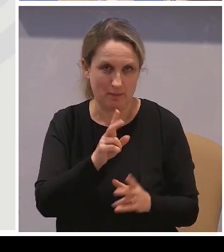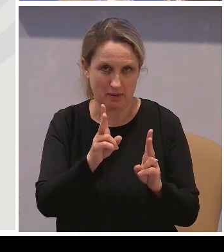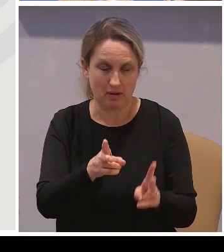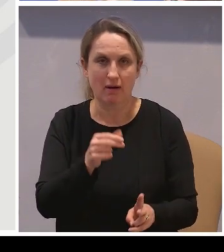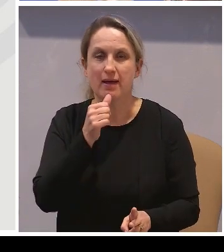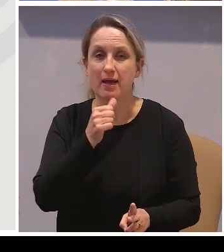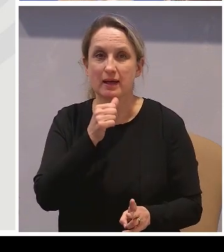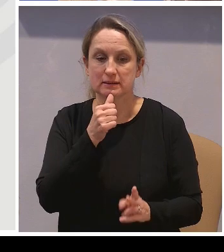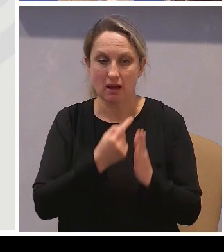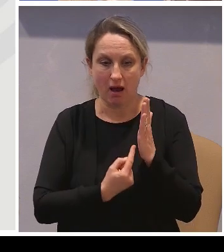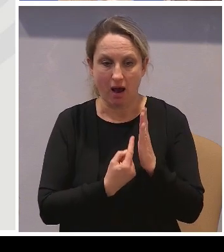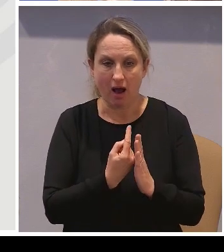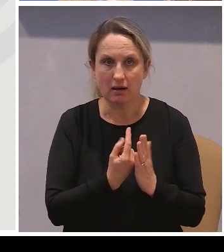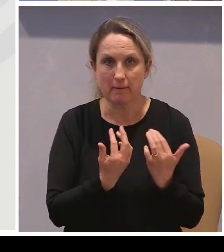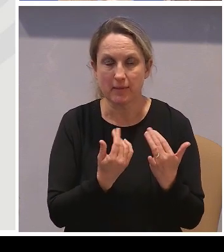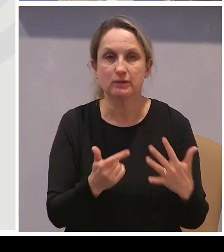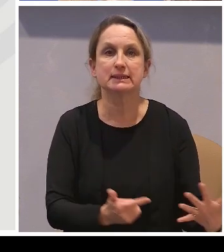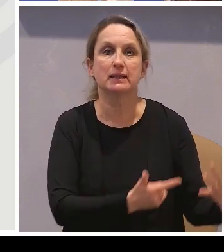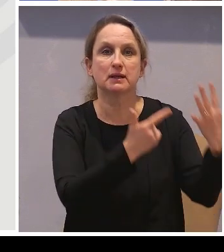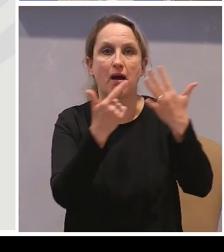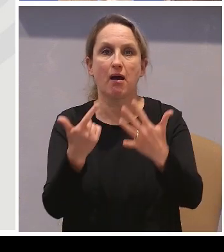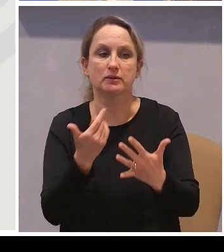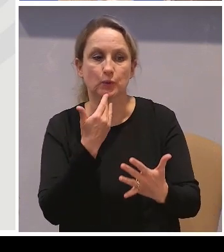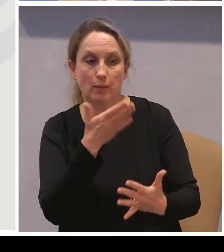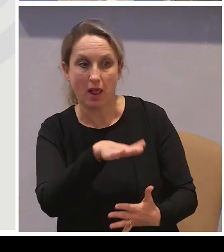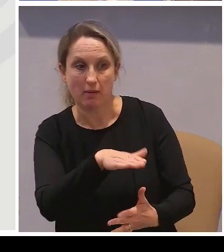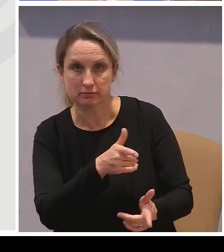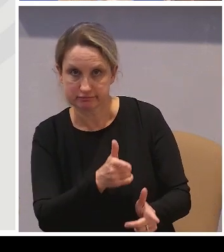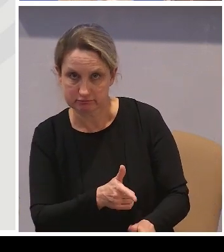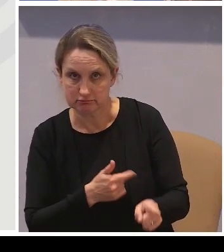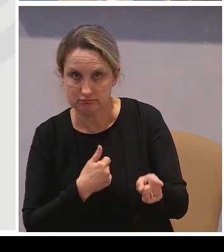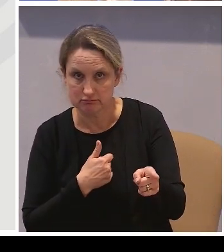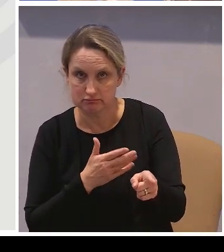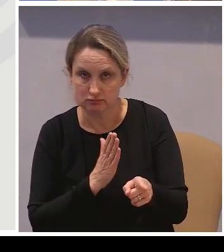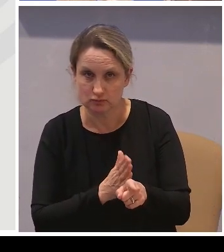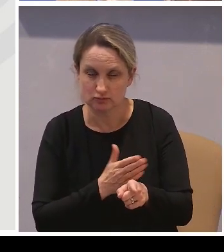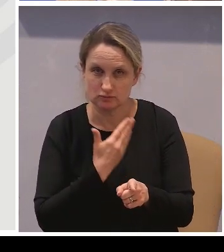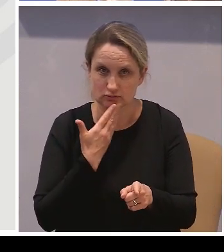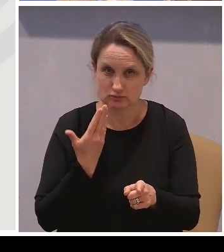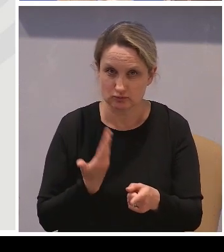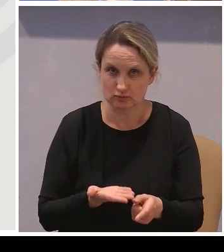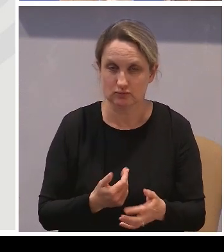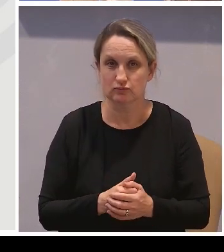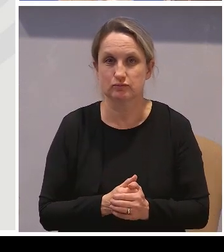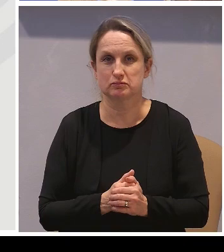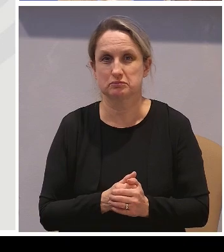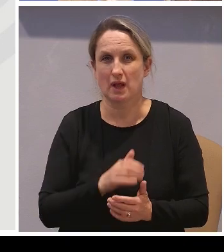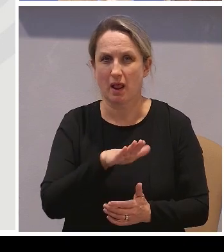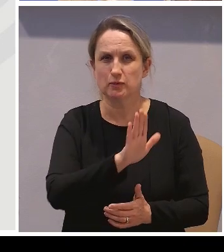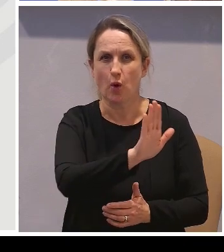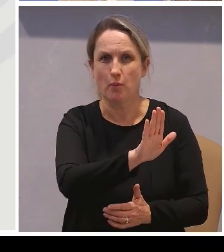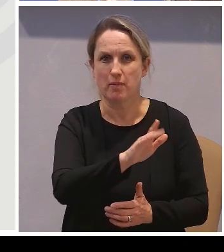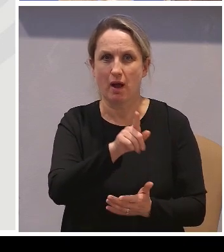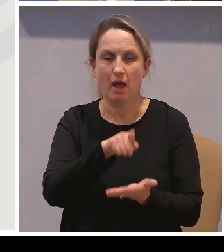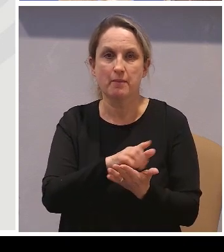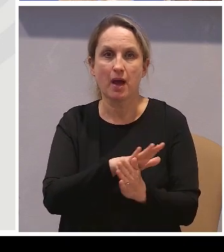näiteks on countries. alates They have to 7-aastasest know küsitakse lapse what käest awaits for eraldi them. nõud. In et saab Estonia, for nõusoleku example, vormi. the See on temale consent omale viisil, see ei ole must see kõik be